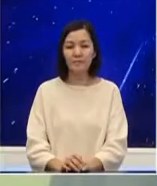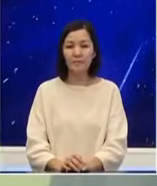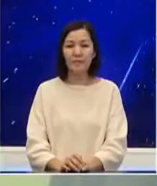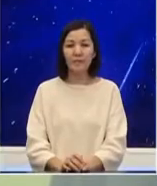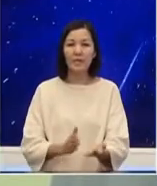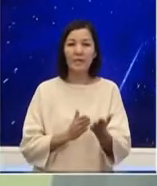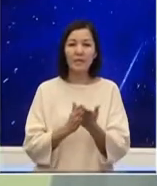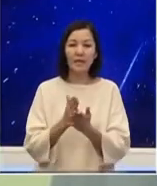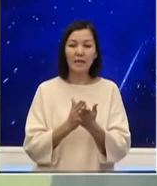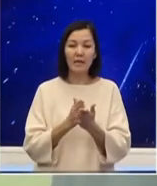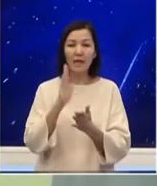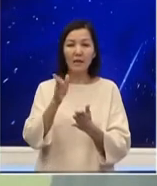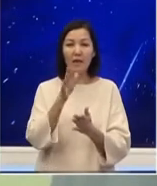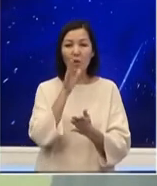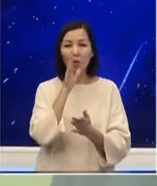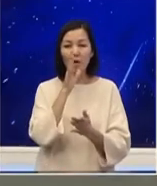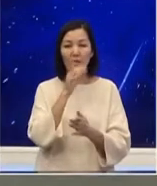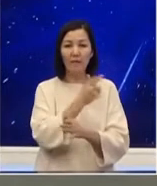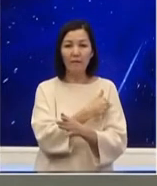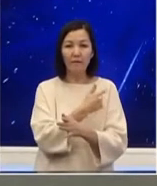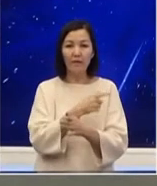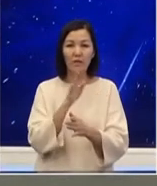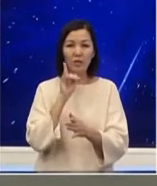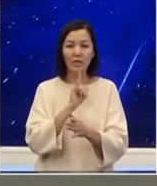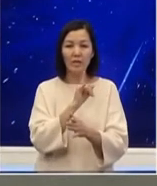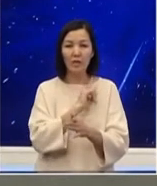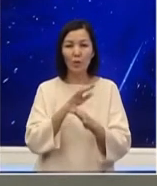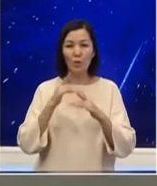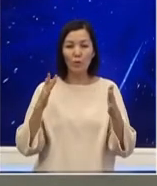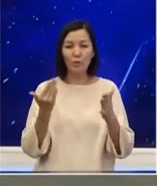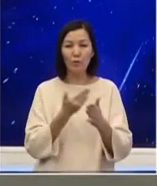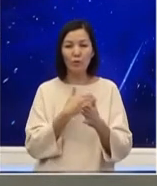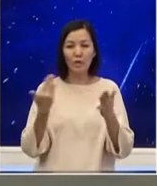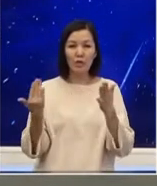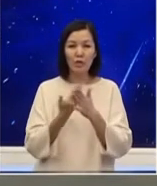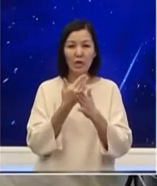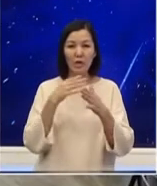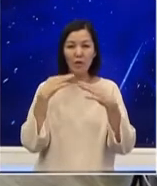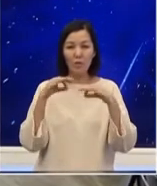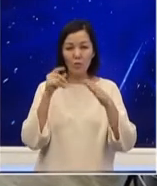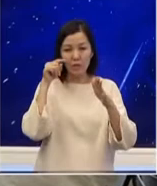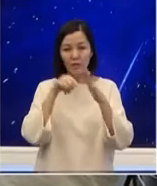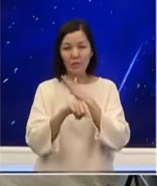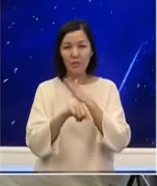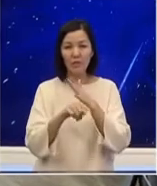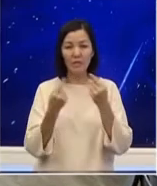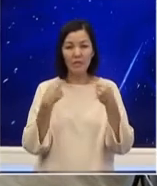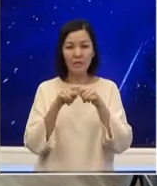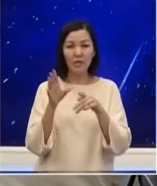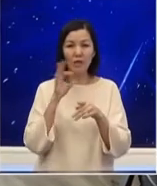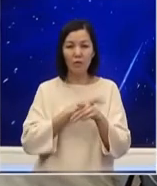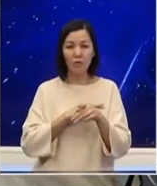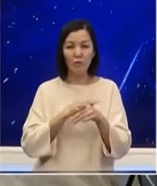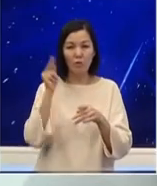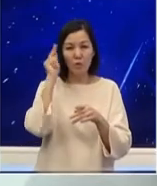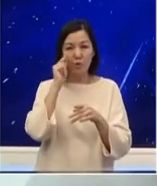Сала қызметкерлері алдағы уақытта фельдшерлерді көбейтуді көздейді. Олар жаңа көлік ішіндегі техниканы қолдану үшін арнайы оқытудан